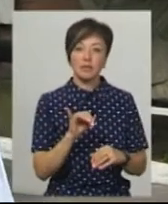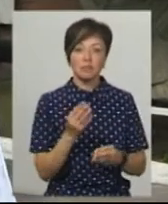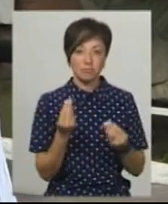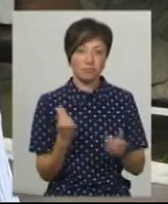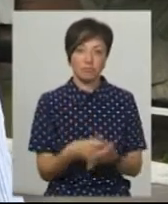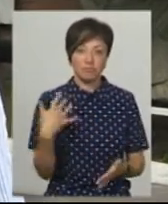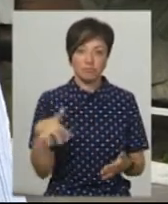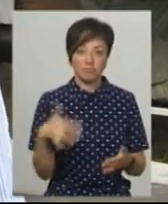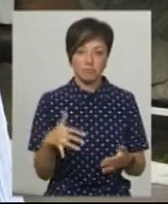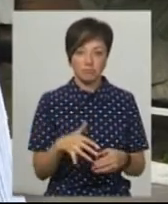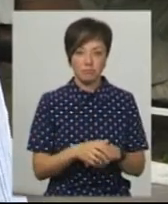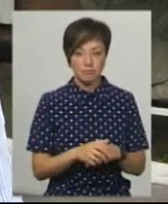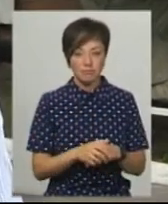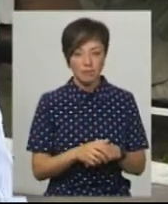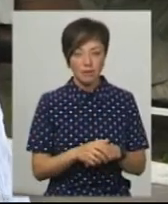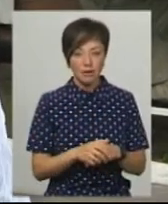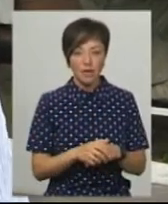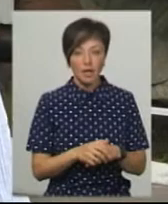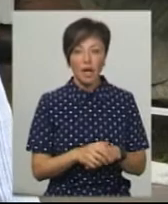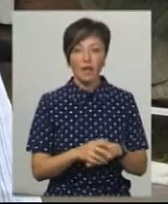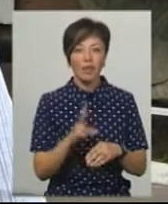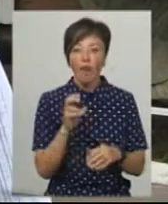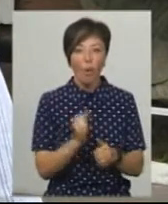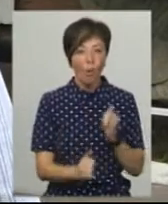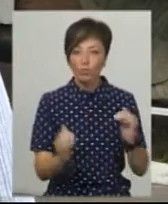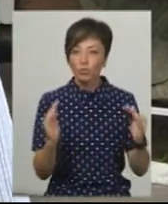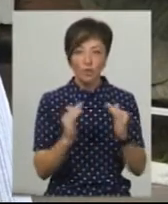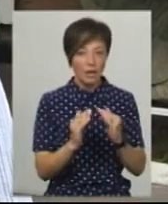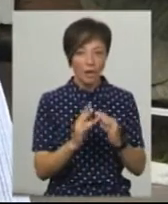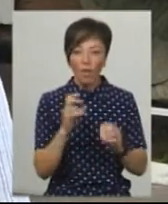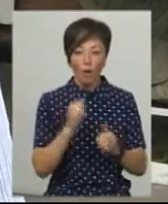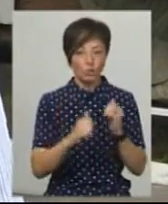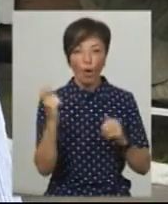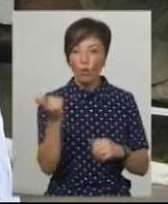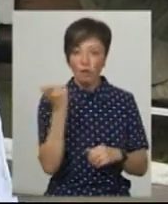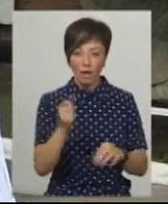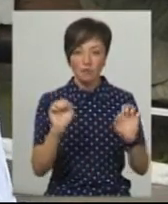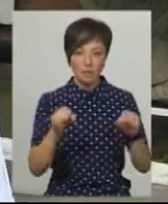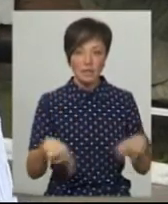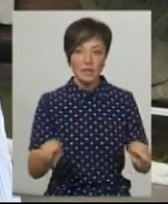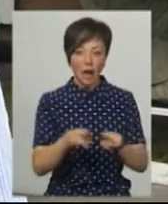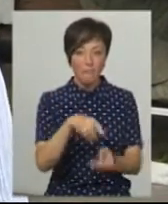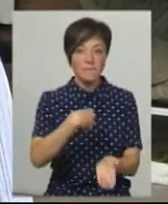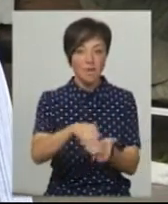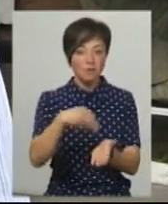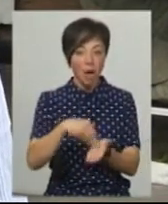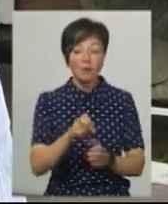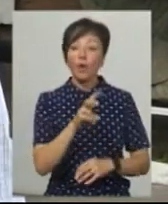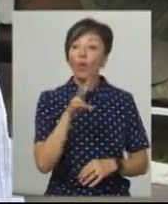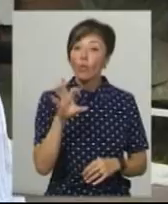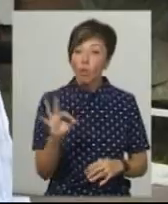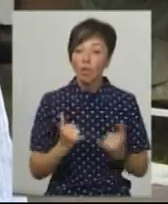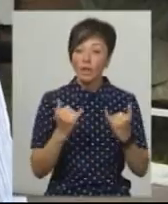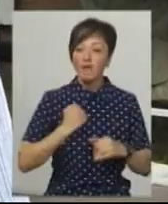коштовні предмети технічні. Ні кожен будинок, ні кожне господарство міг такий насос придбати. Але для